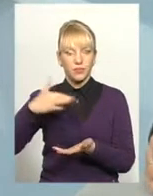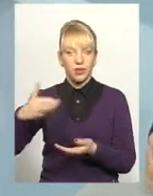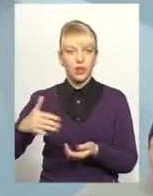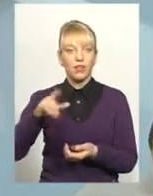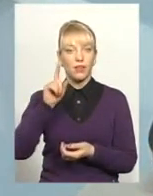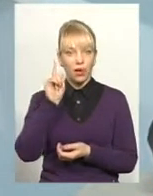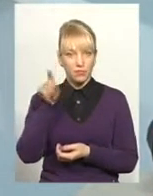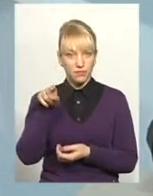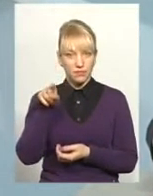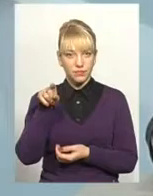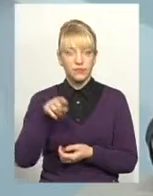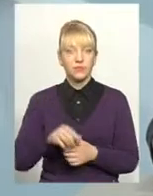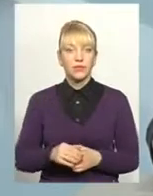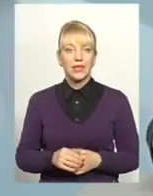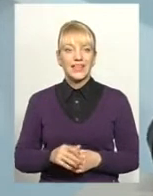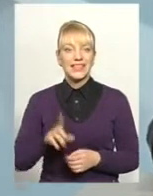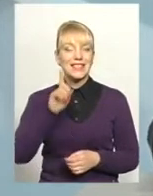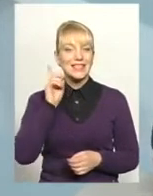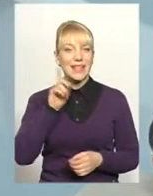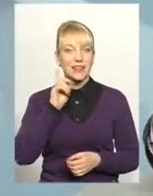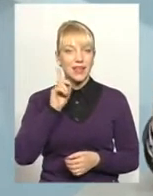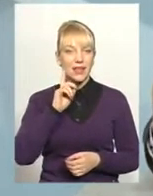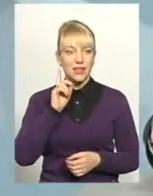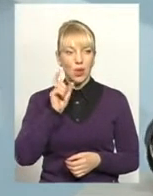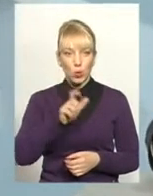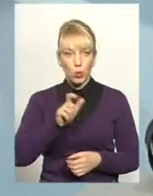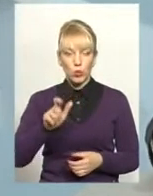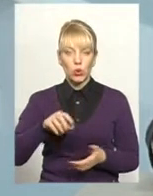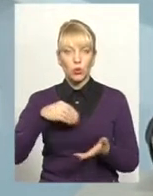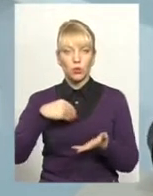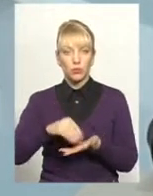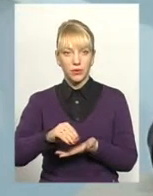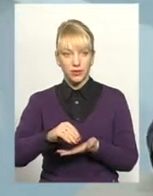там зелена, люди